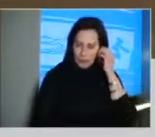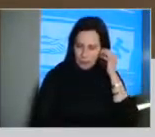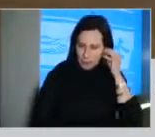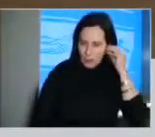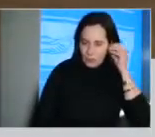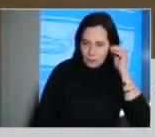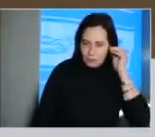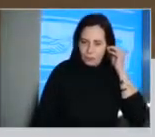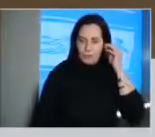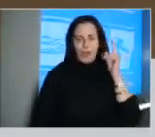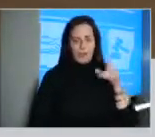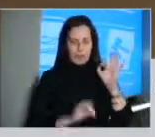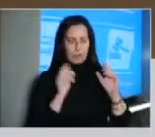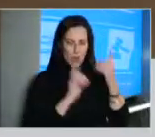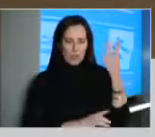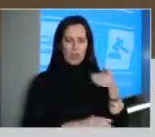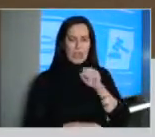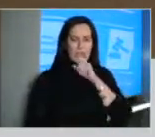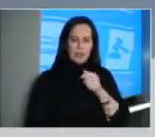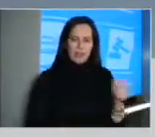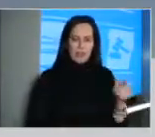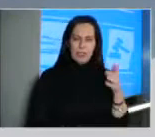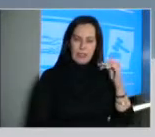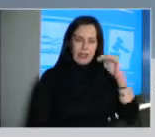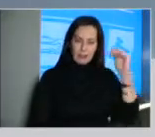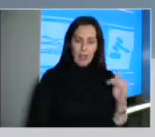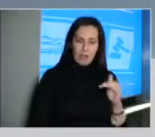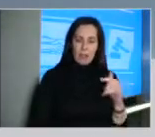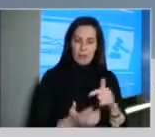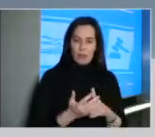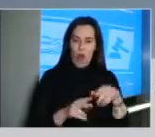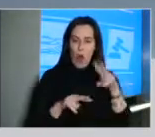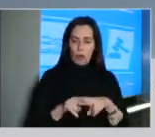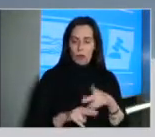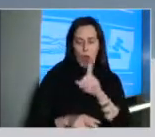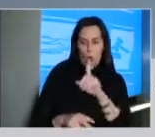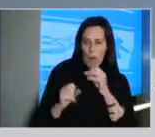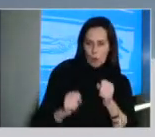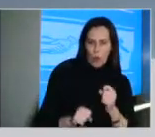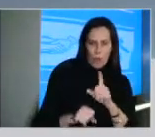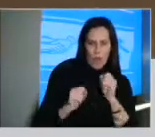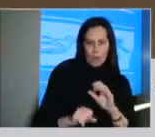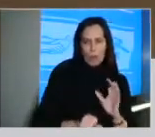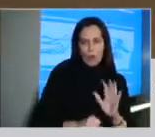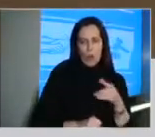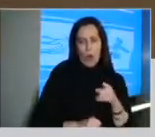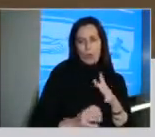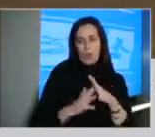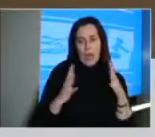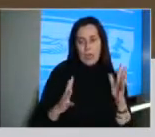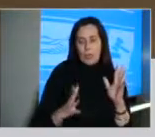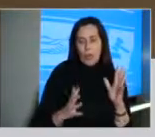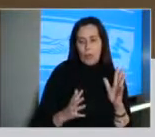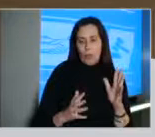זה קורה. כן, זה מה שיקרה. בעצם קצבת הזקנה שלנו תהיה קטנה יותר, מכיוון שהעודפים... לא בטוח, לא, לא בטוח. לא בטוח? לא בטוח. יכול להיות שיגדילו את